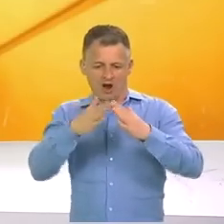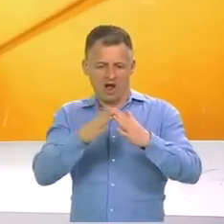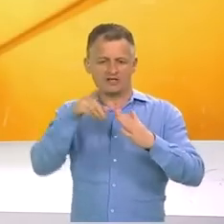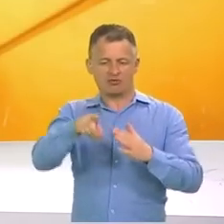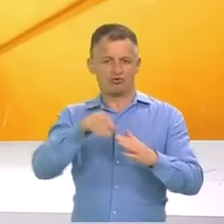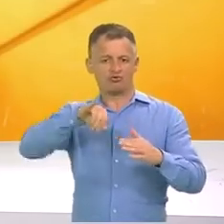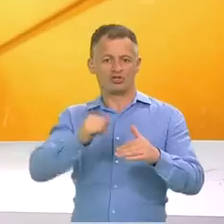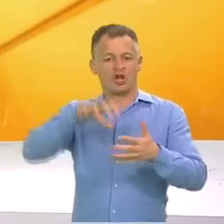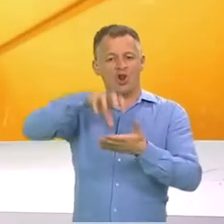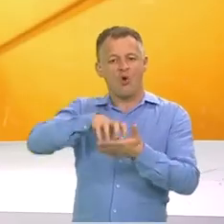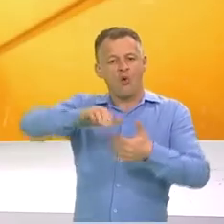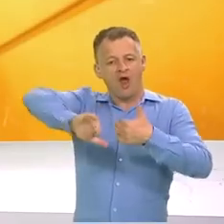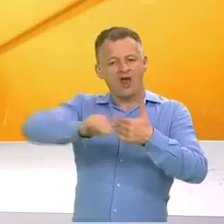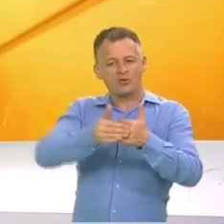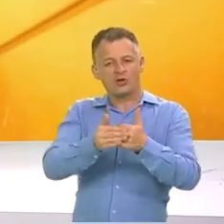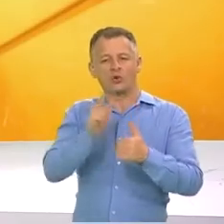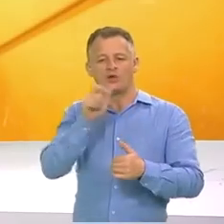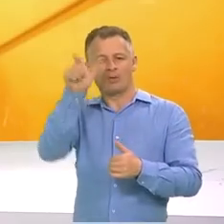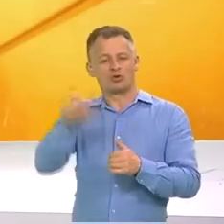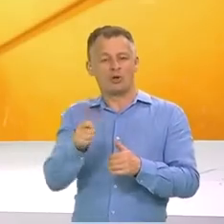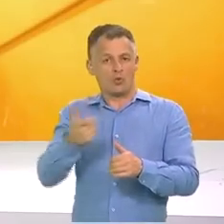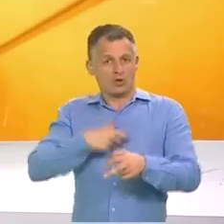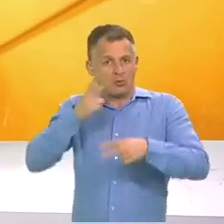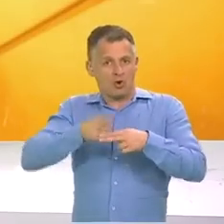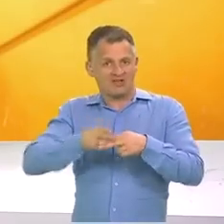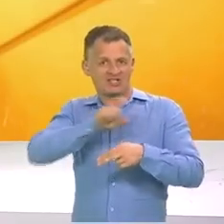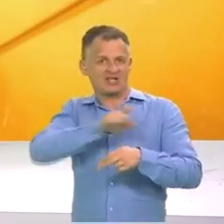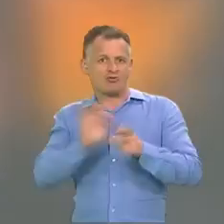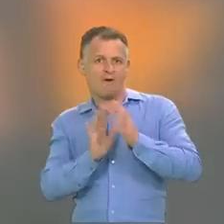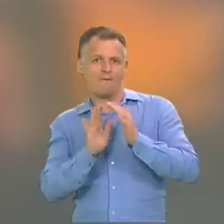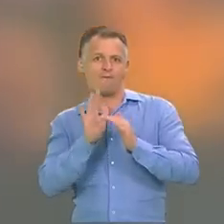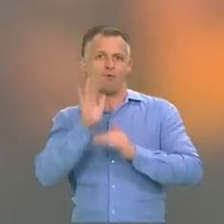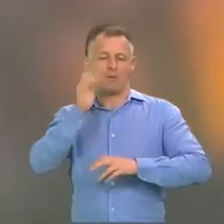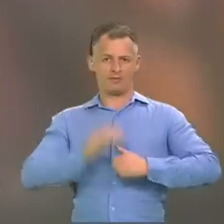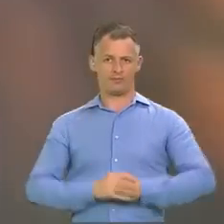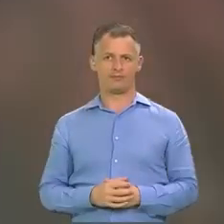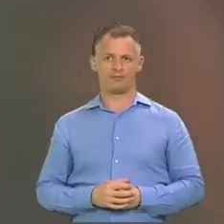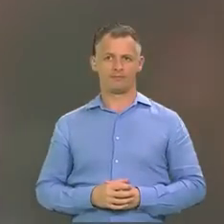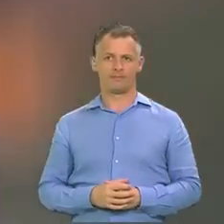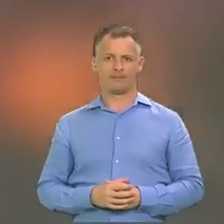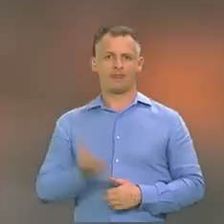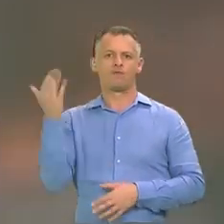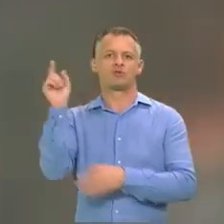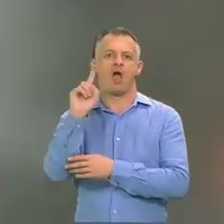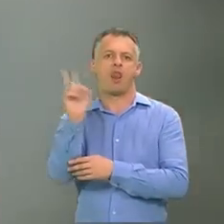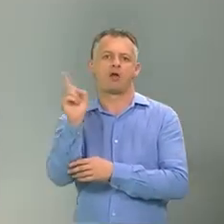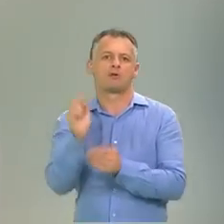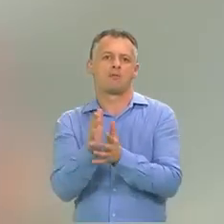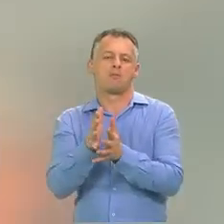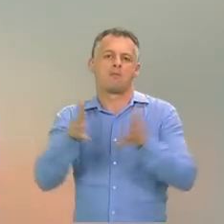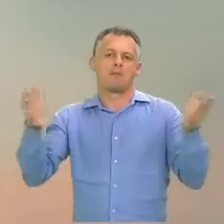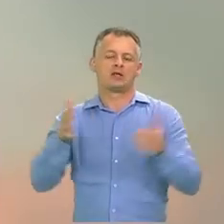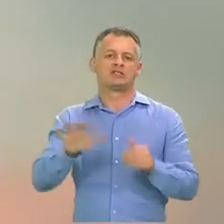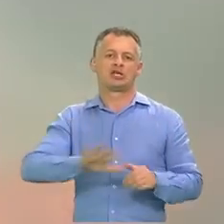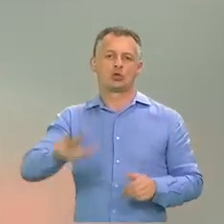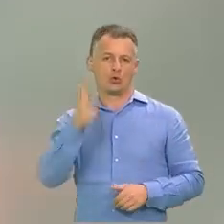și din locul alăturat, unde locatarii riscau să se intoxice cu fum. A fost alertă maximă în sectorul 3 din capitală